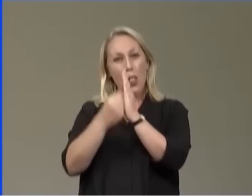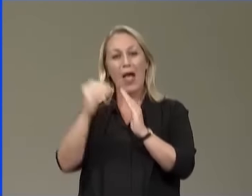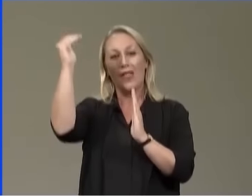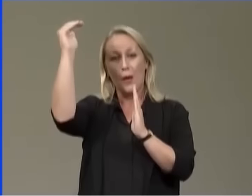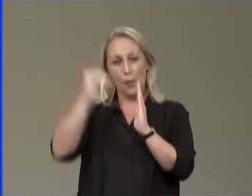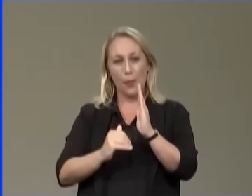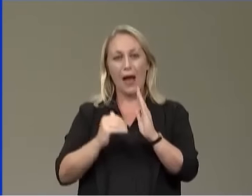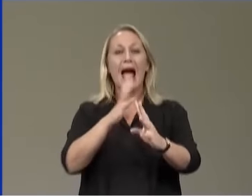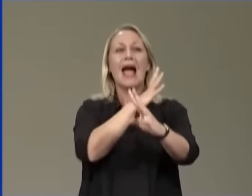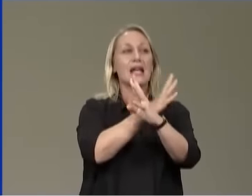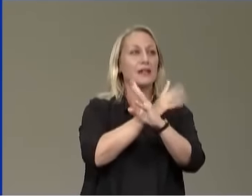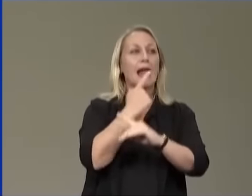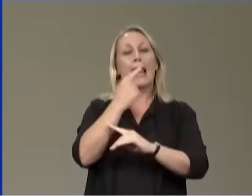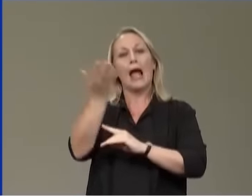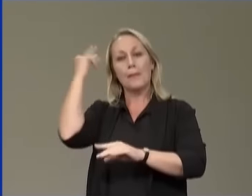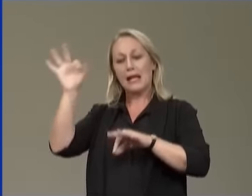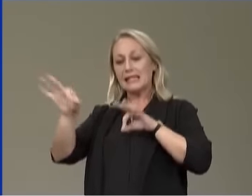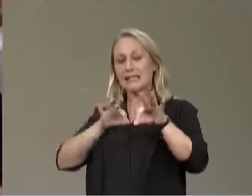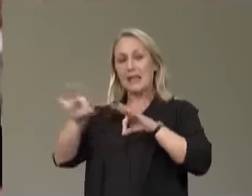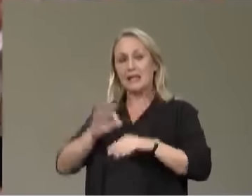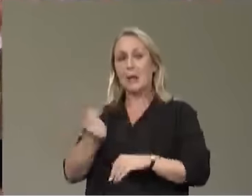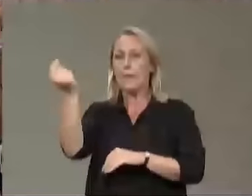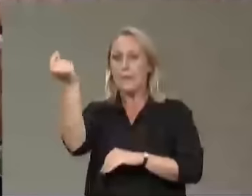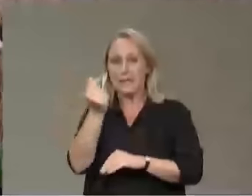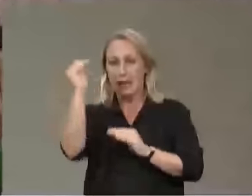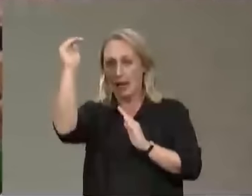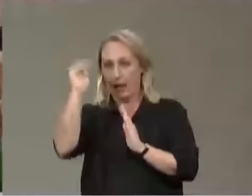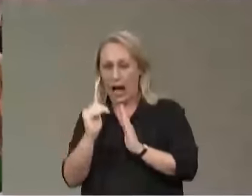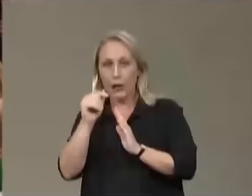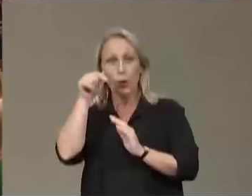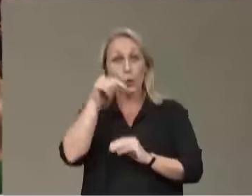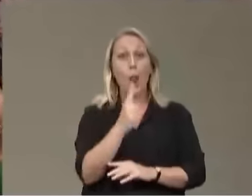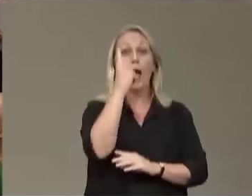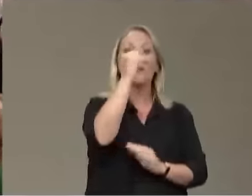της μισής που σχεδιάζαμε αρχικά.